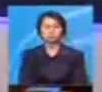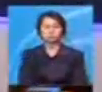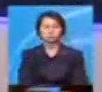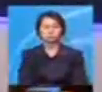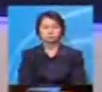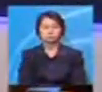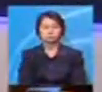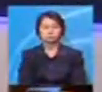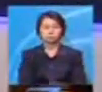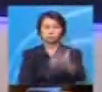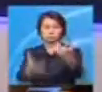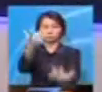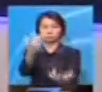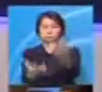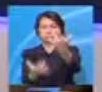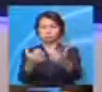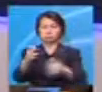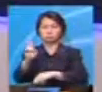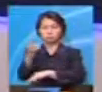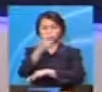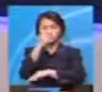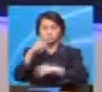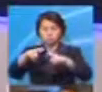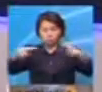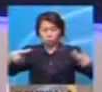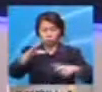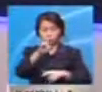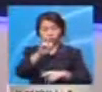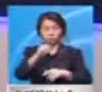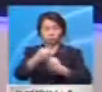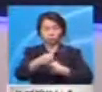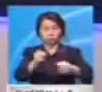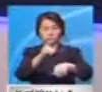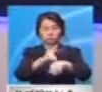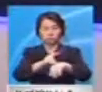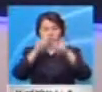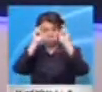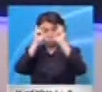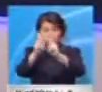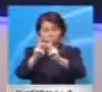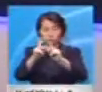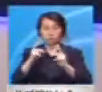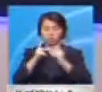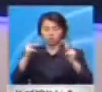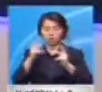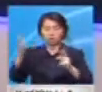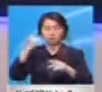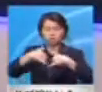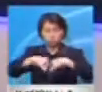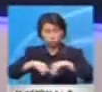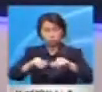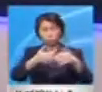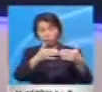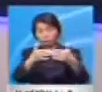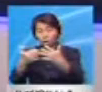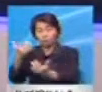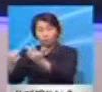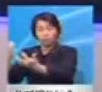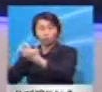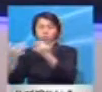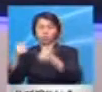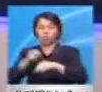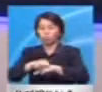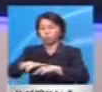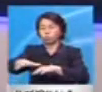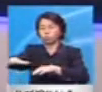hanassan kebakaran kawasan hutan berkeluasan 70 hektar di sungai ular Kuantan sejak khamis lalu masih lagi berlarutan api kini